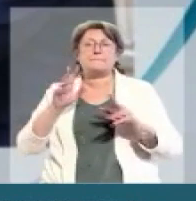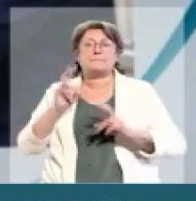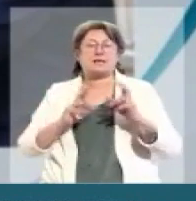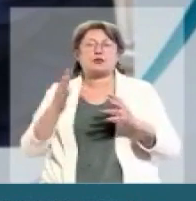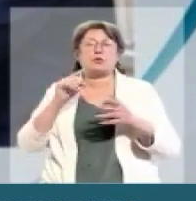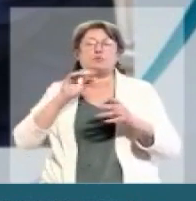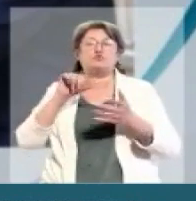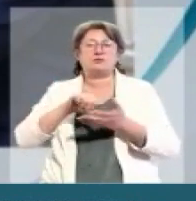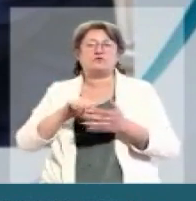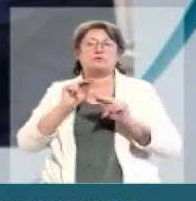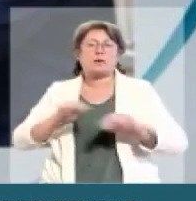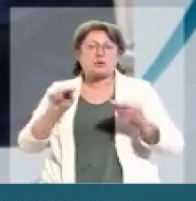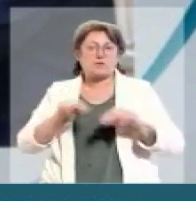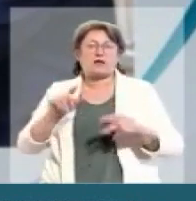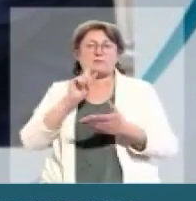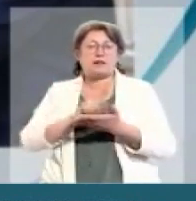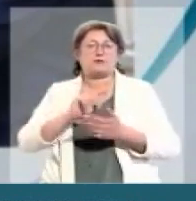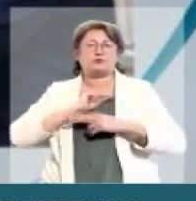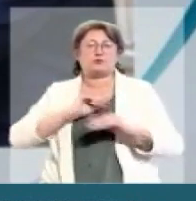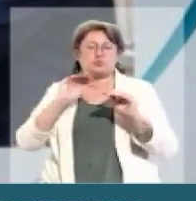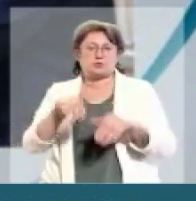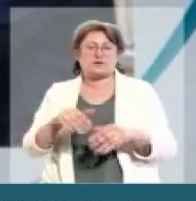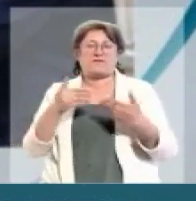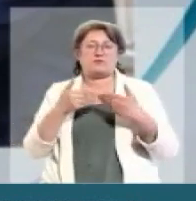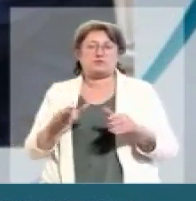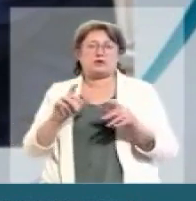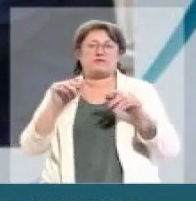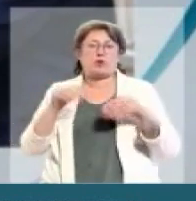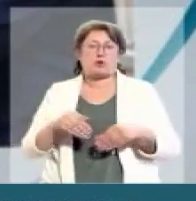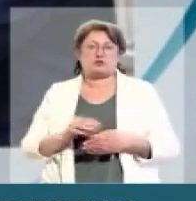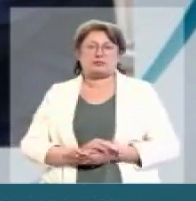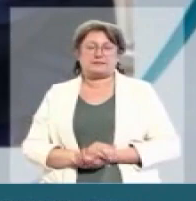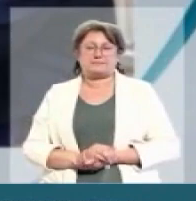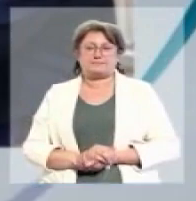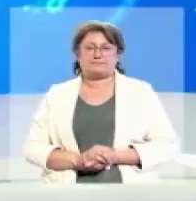целевой подготовке кадров с условием обязательного трудоустройства выпускника колледжа.